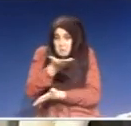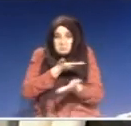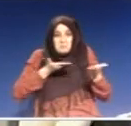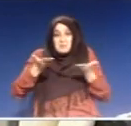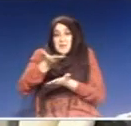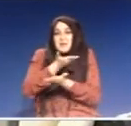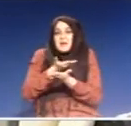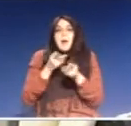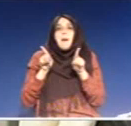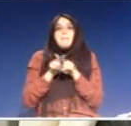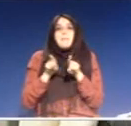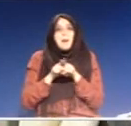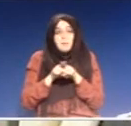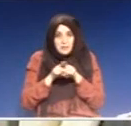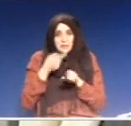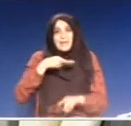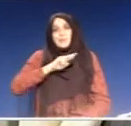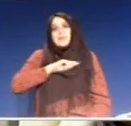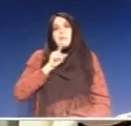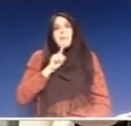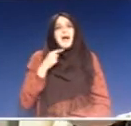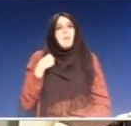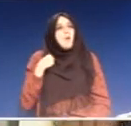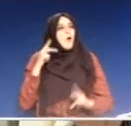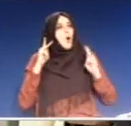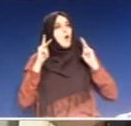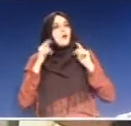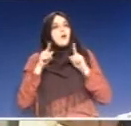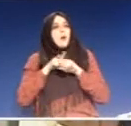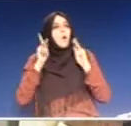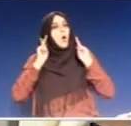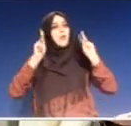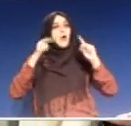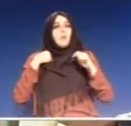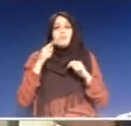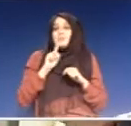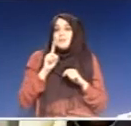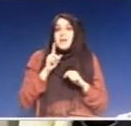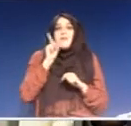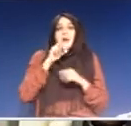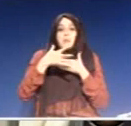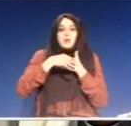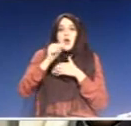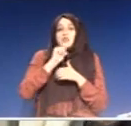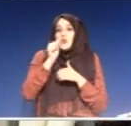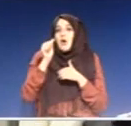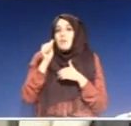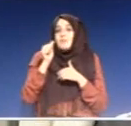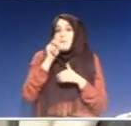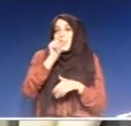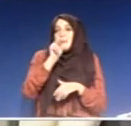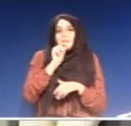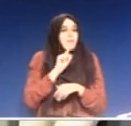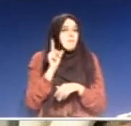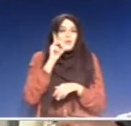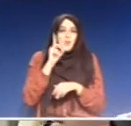هي تكليف وليست تشريفا. إذن هذه المرأة تخرج بغير إذن فلا يليق. أما إذا كان ربما